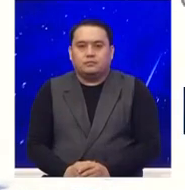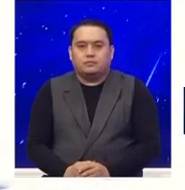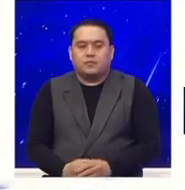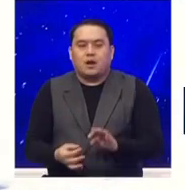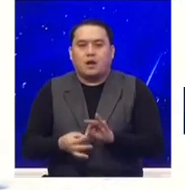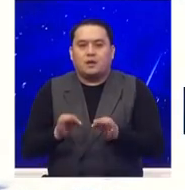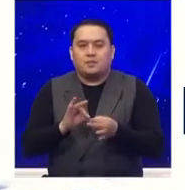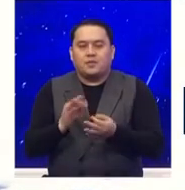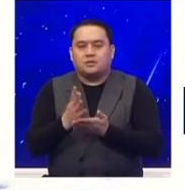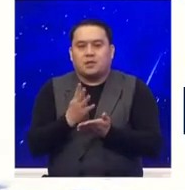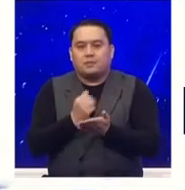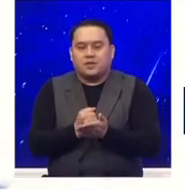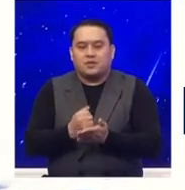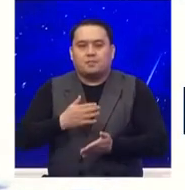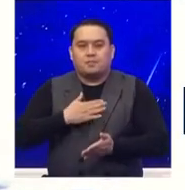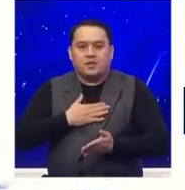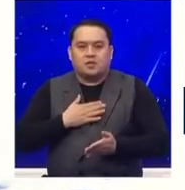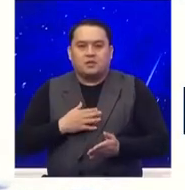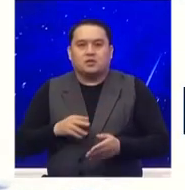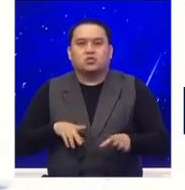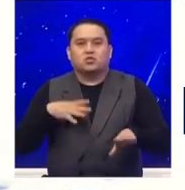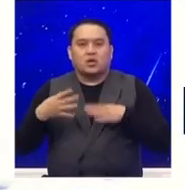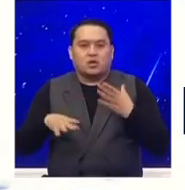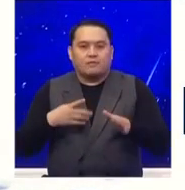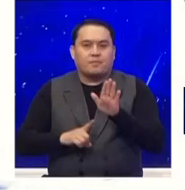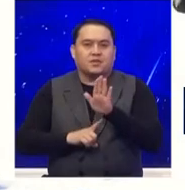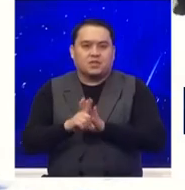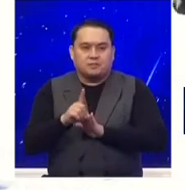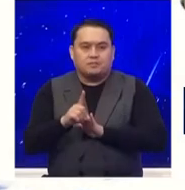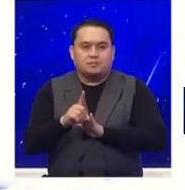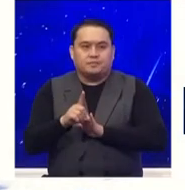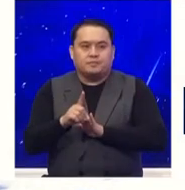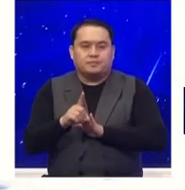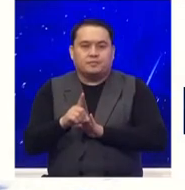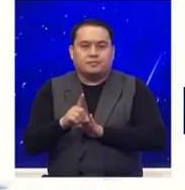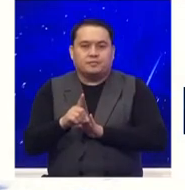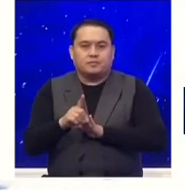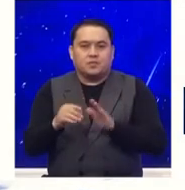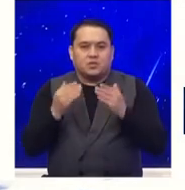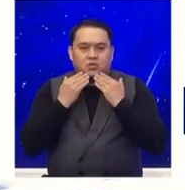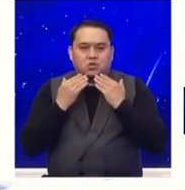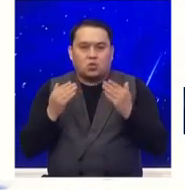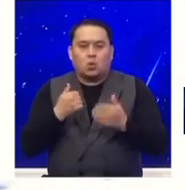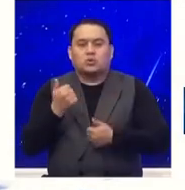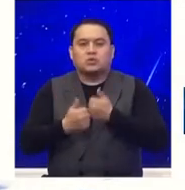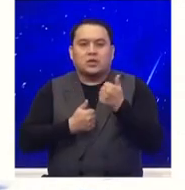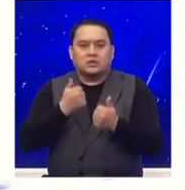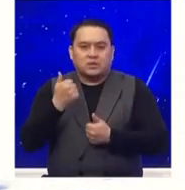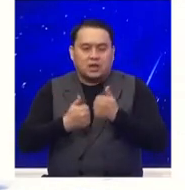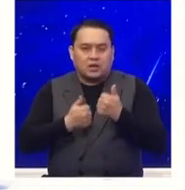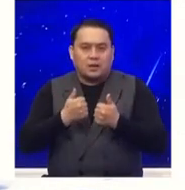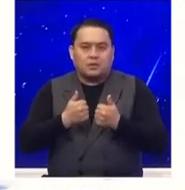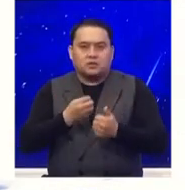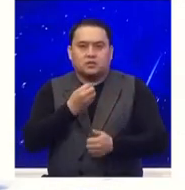Олимпийский резервтегі. Сол жерде жаттығып бастадым, биатлонмен айналысып. Соңғы жарыстарда